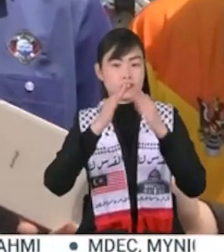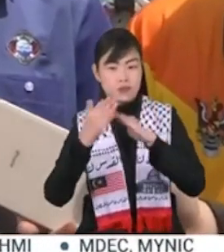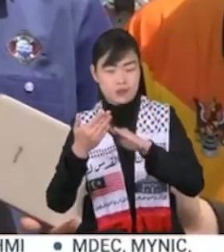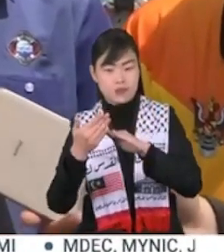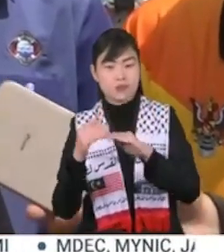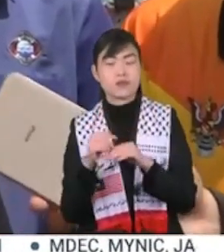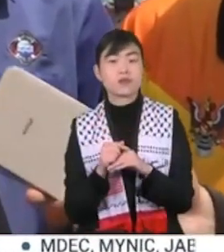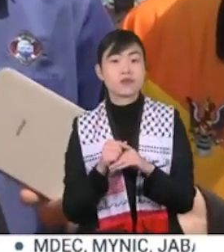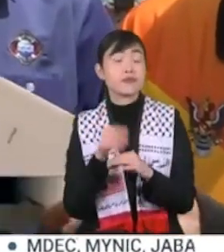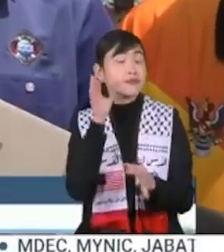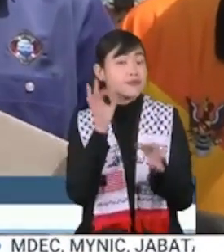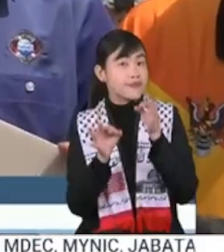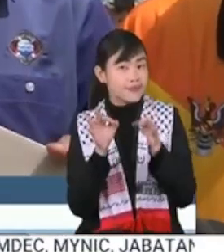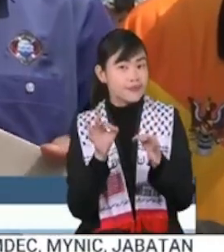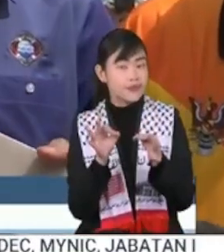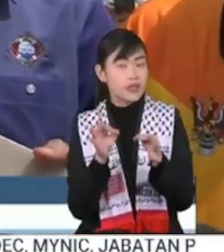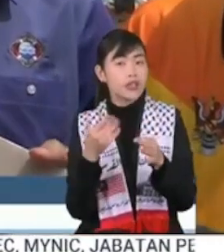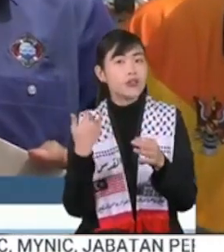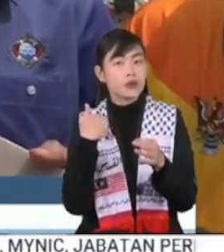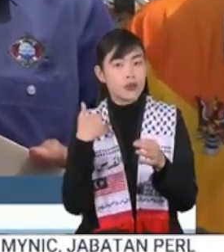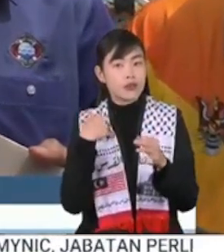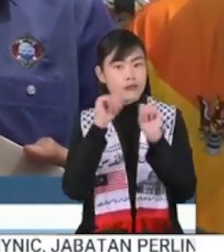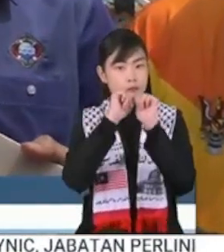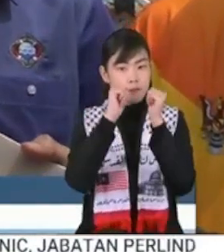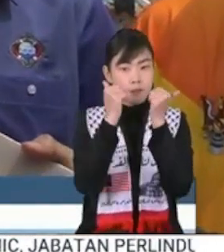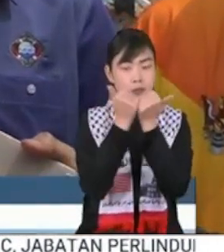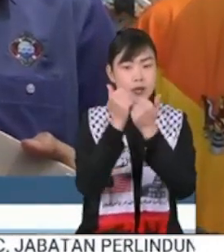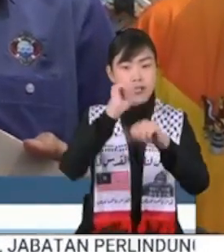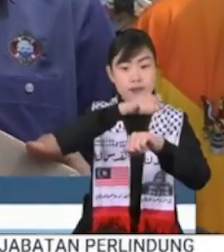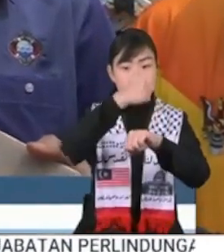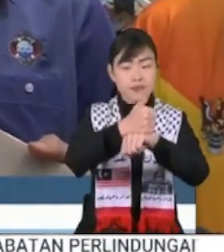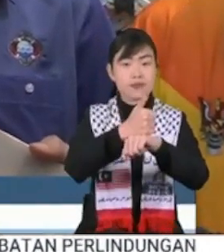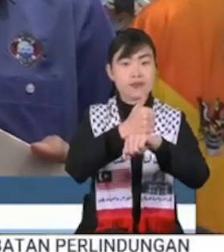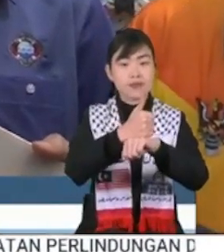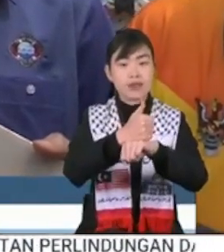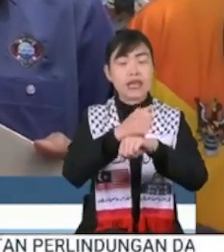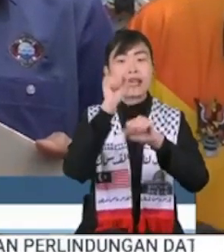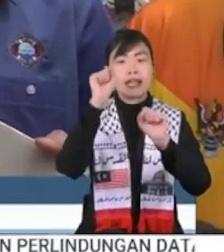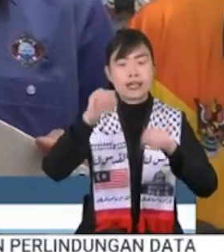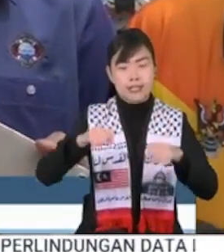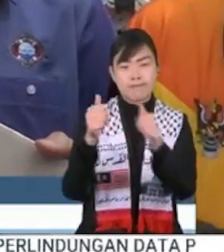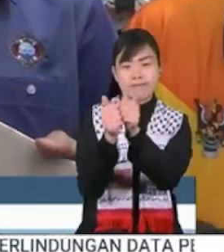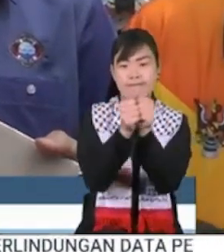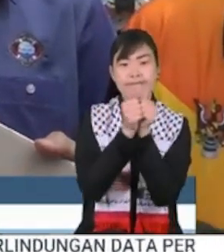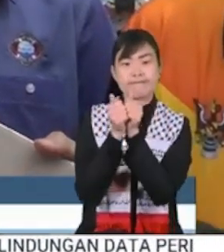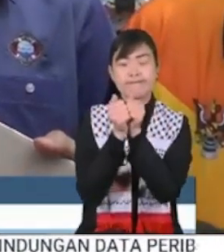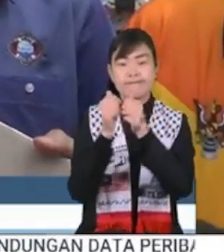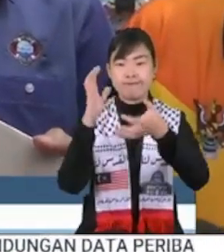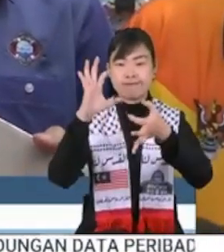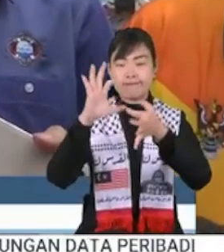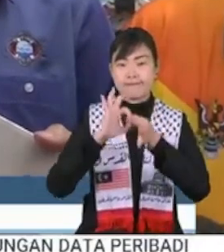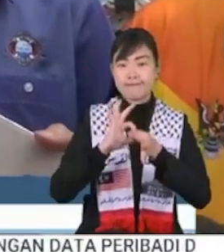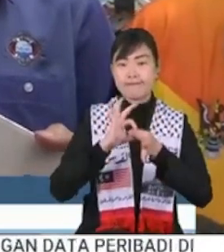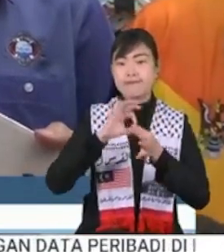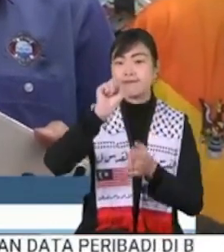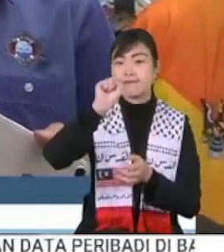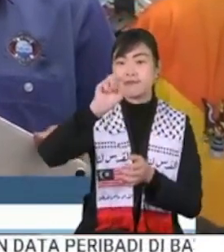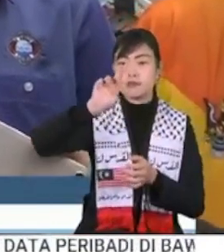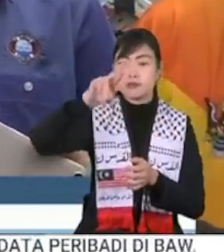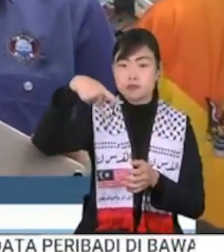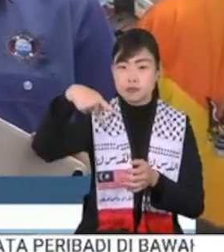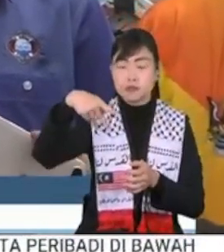jadi kalau kita mempunyai persatuan ini yang boleh bersama-sama bekerjasama dengan pihak srb